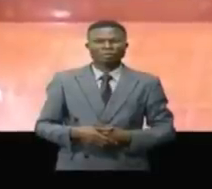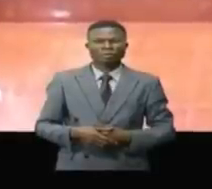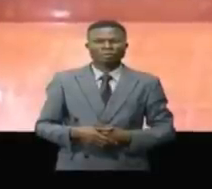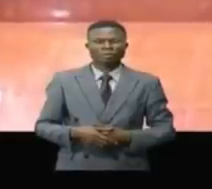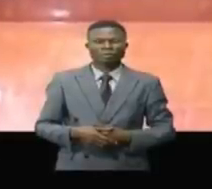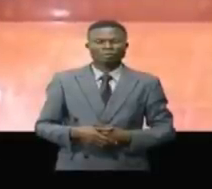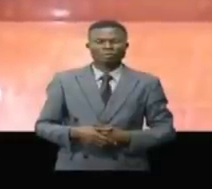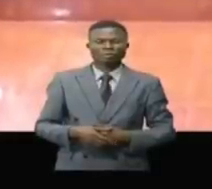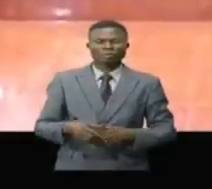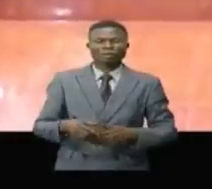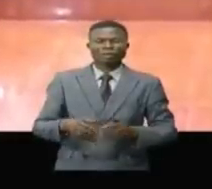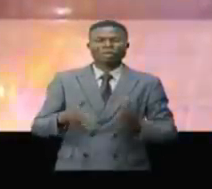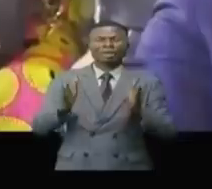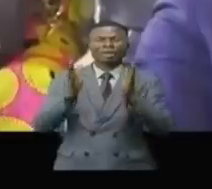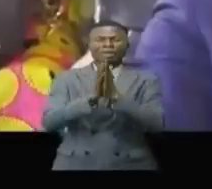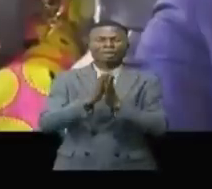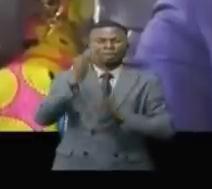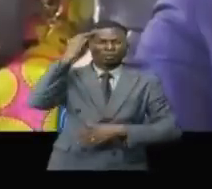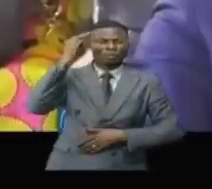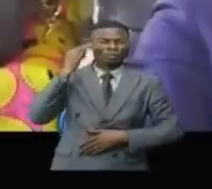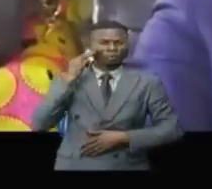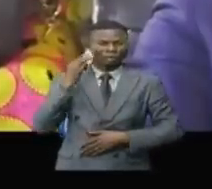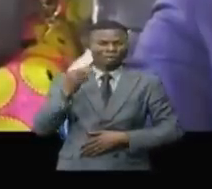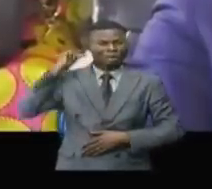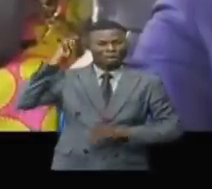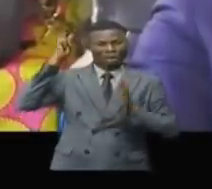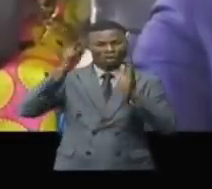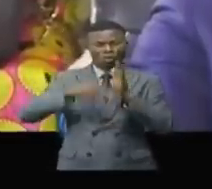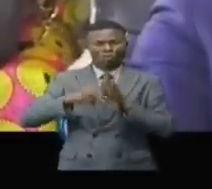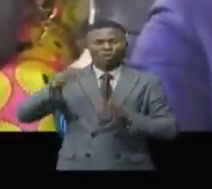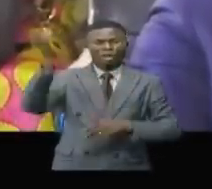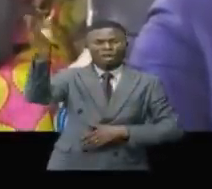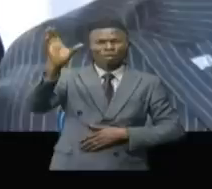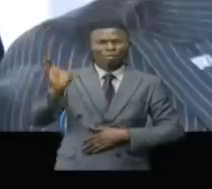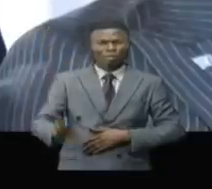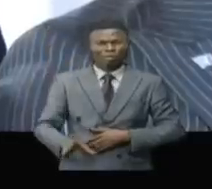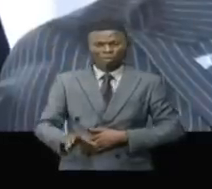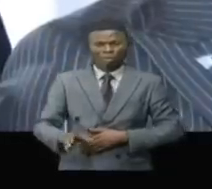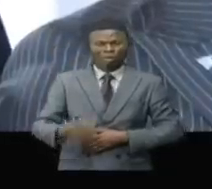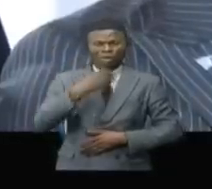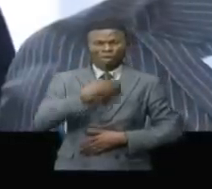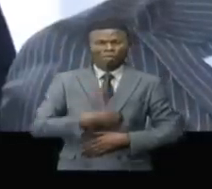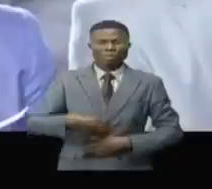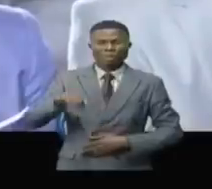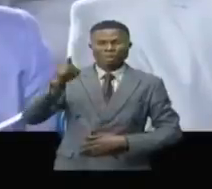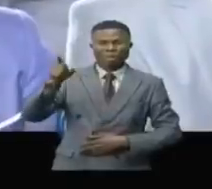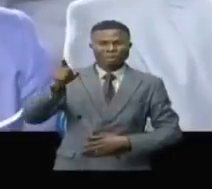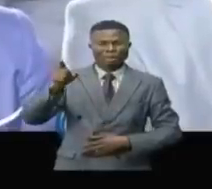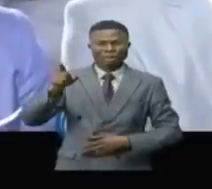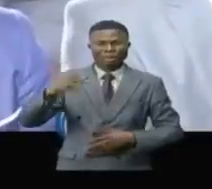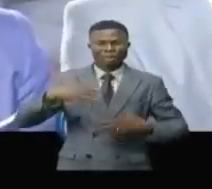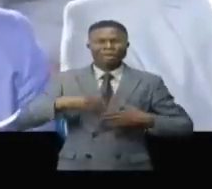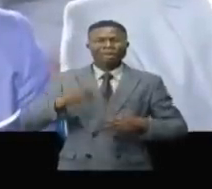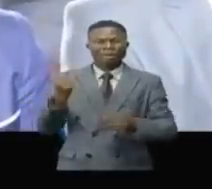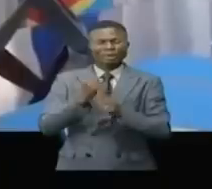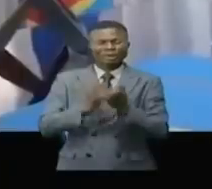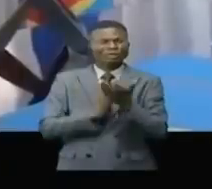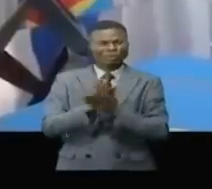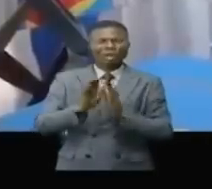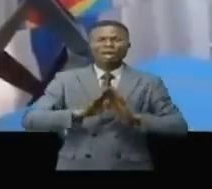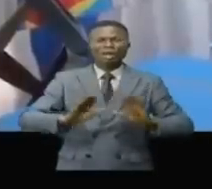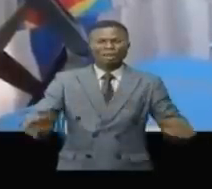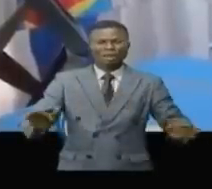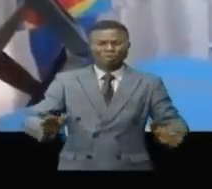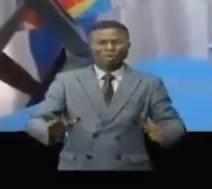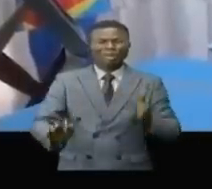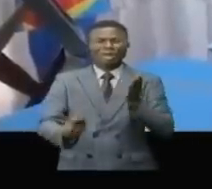Parmi le 10 ministres que compte le gouvernement du Congo central figure Maître Patrick Yala. Grâce à ses performances, compétences,